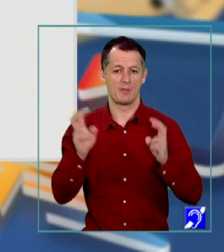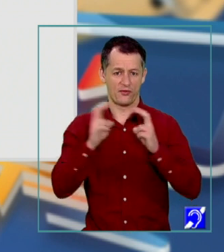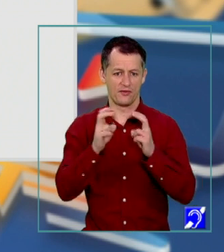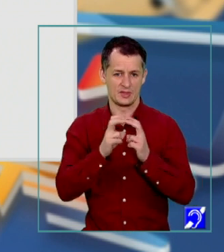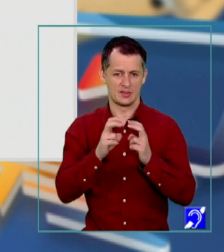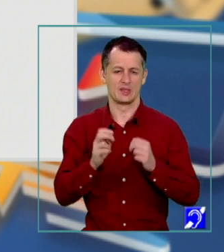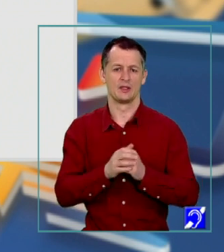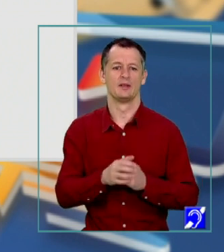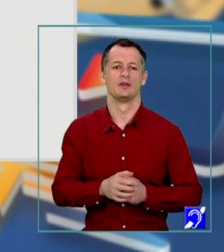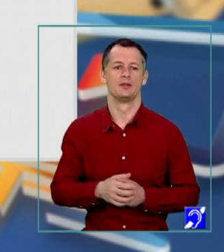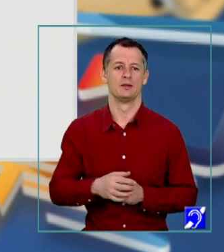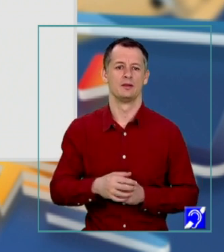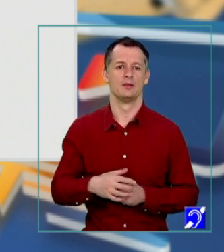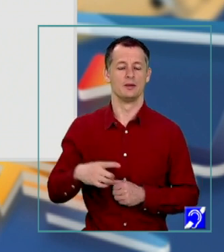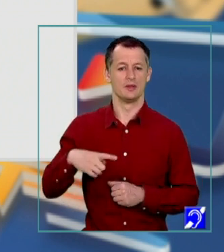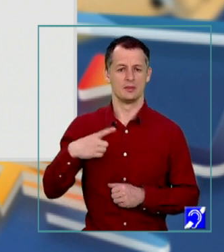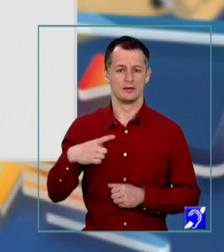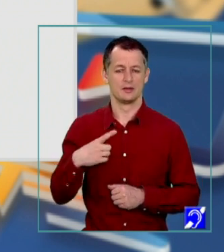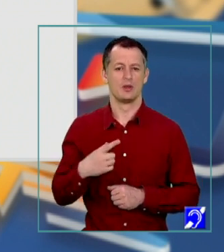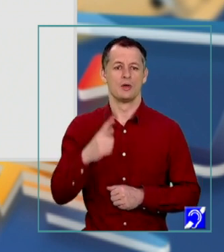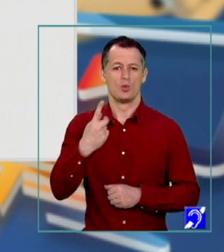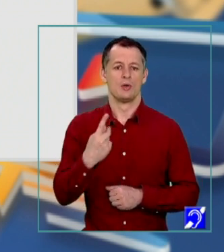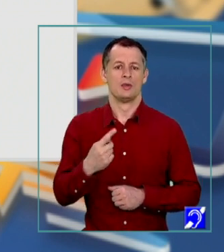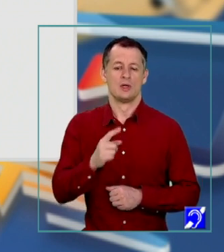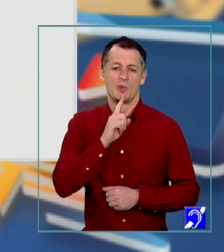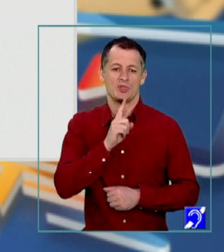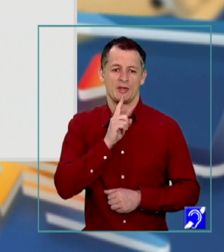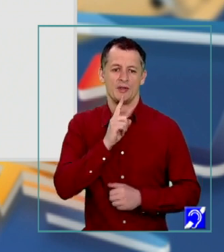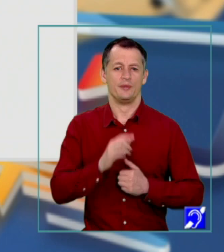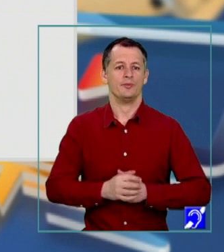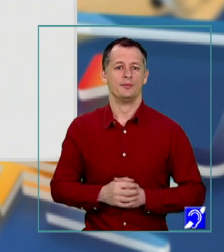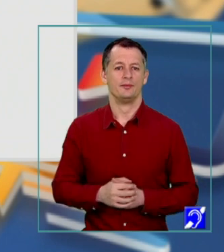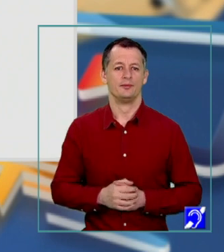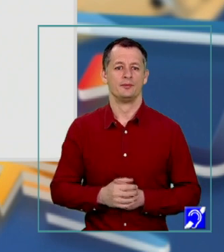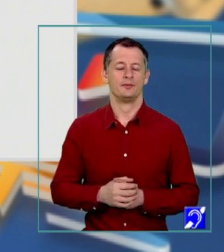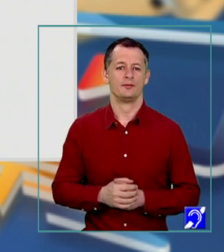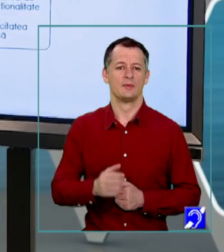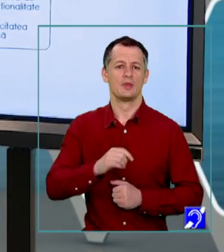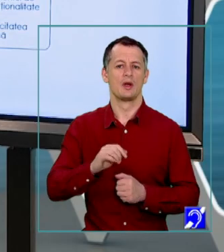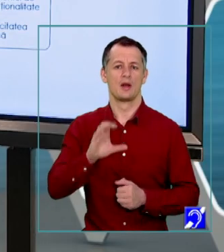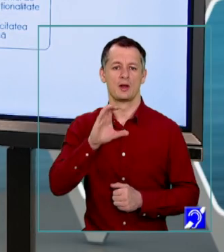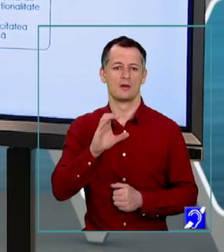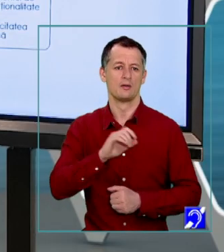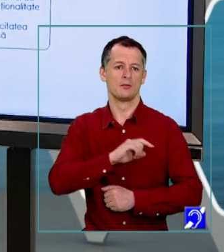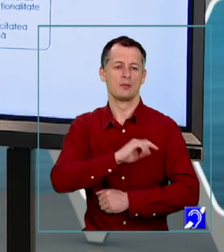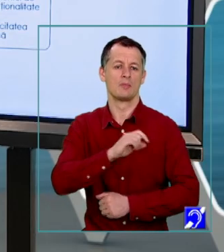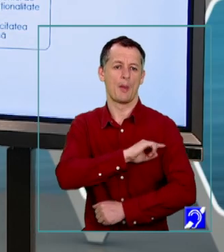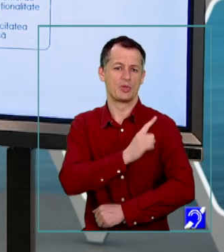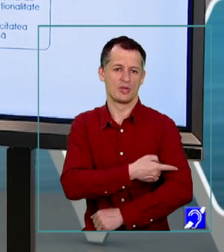căldura necesară modificării temperaturii unui corp cu un kelvin se numește capacitate calorică. Mergem